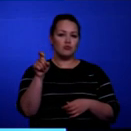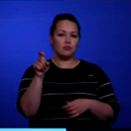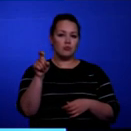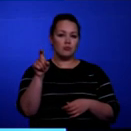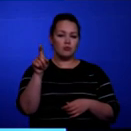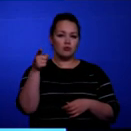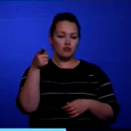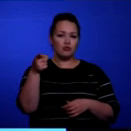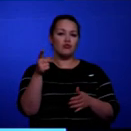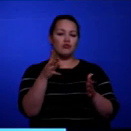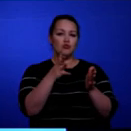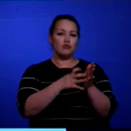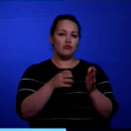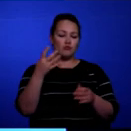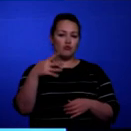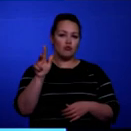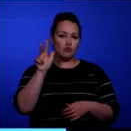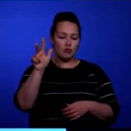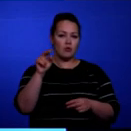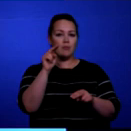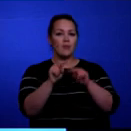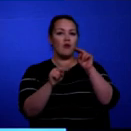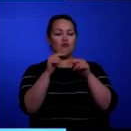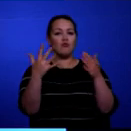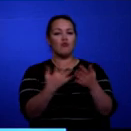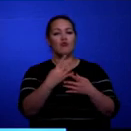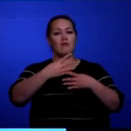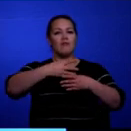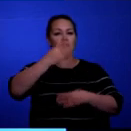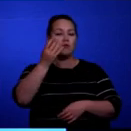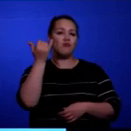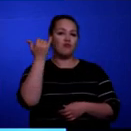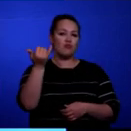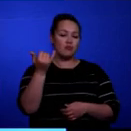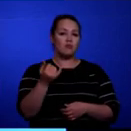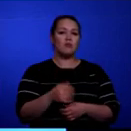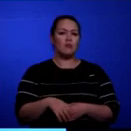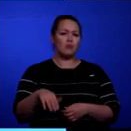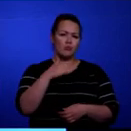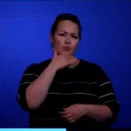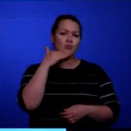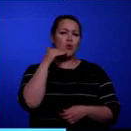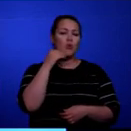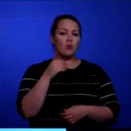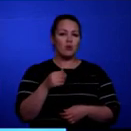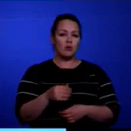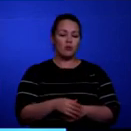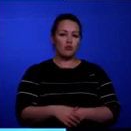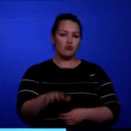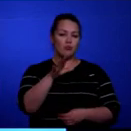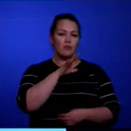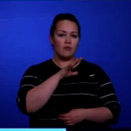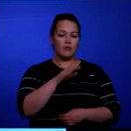ребята построено новое здание которое и сейчас существует и наверняка многие из вас в нем уже бывали